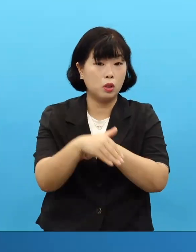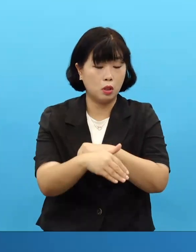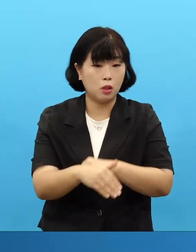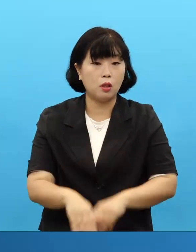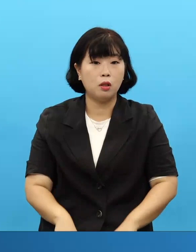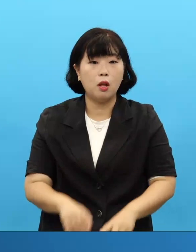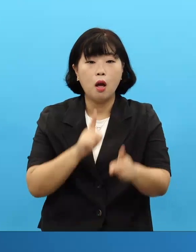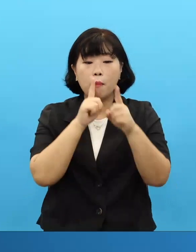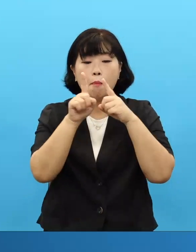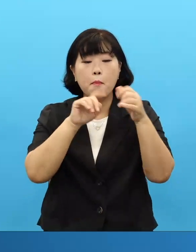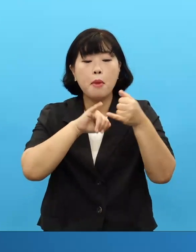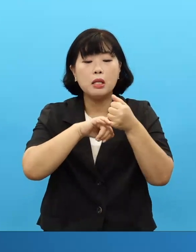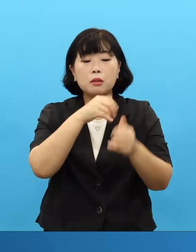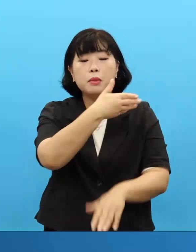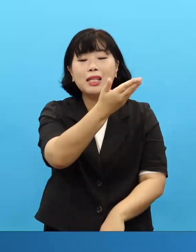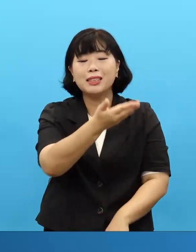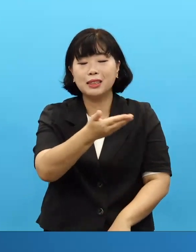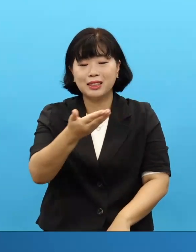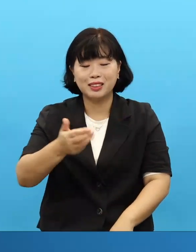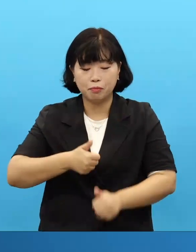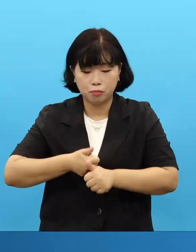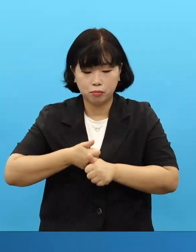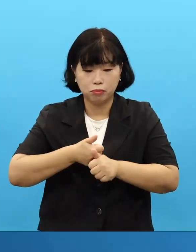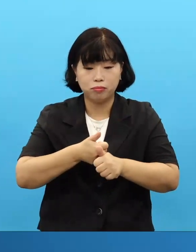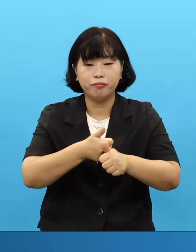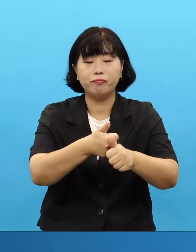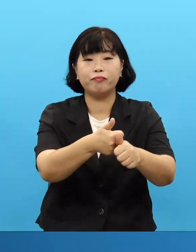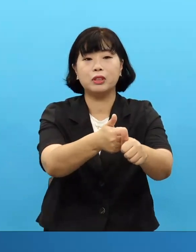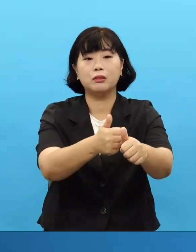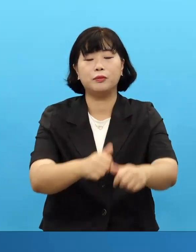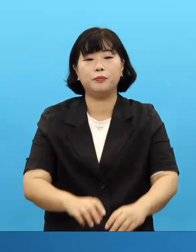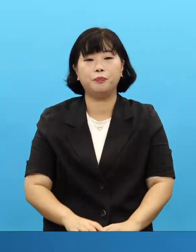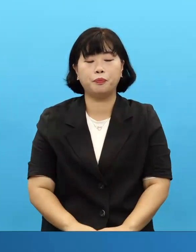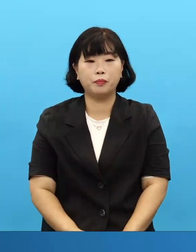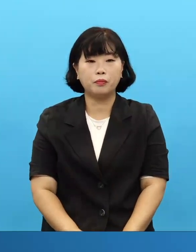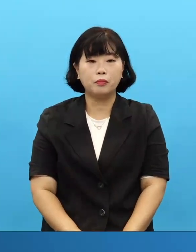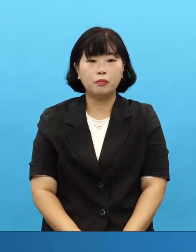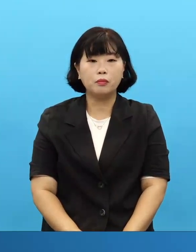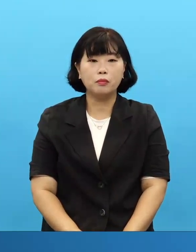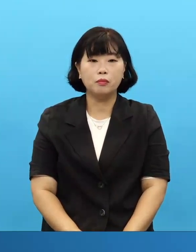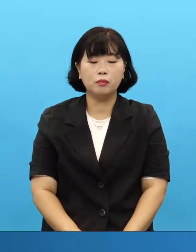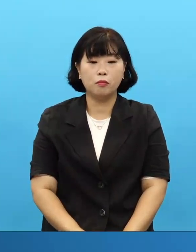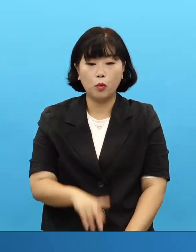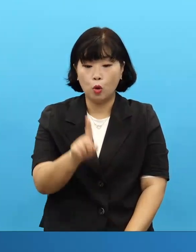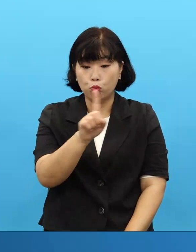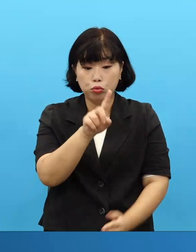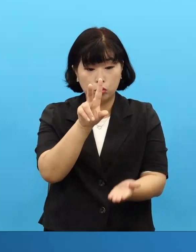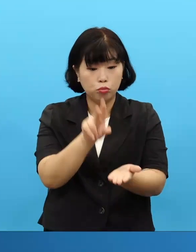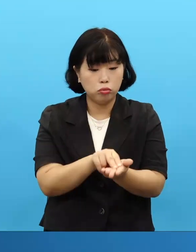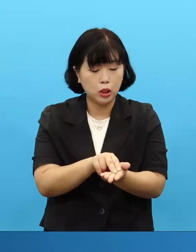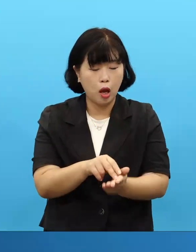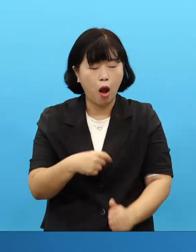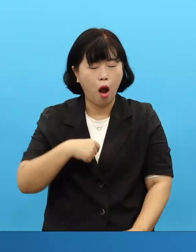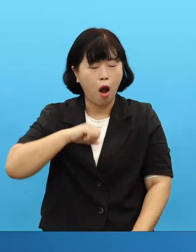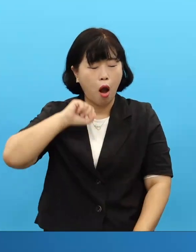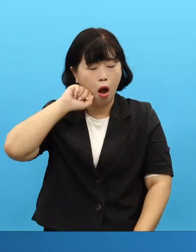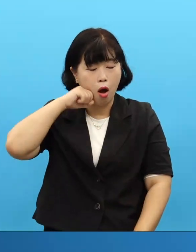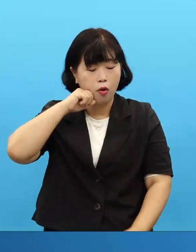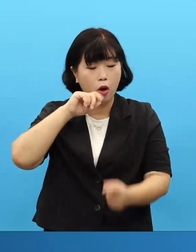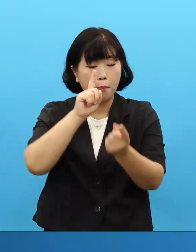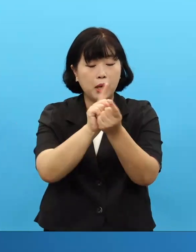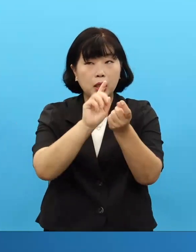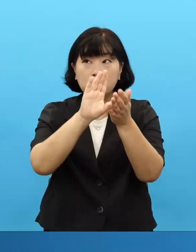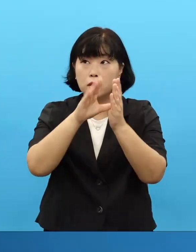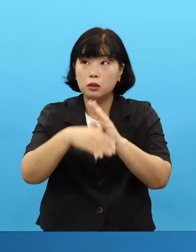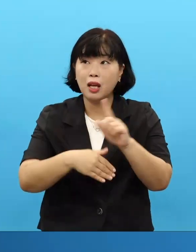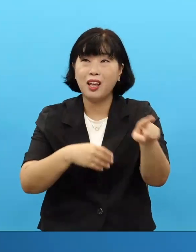이 맛으로 신앙생활 하는 겁니다. 또 어떨 때는 뭐 교육자들이나 다른 사람 물어볼 필요도 있겠지만 그보다 더 중요한 것은 내가 기도를